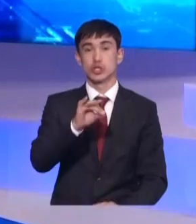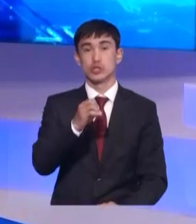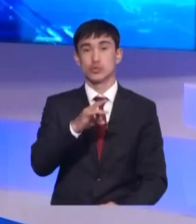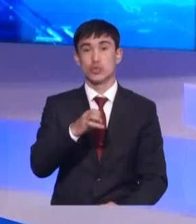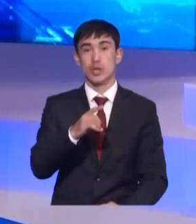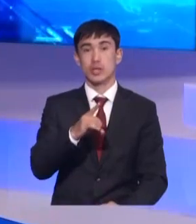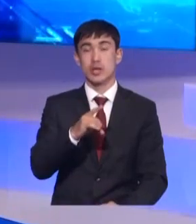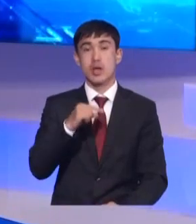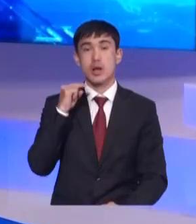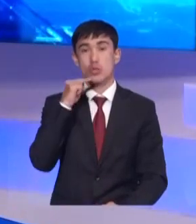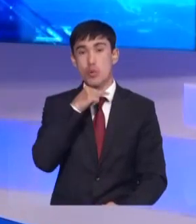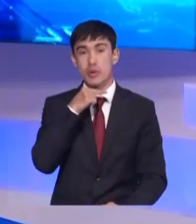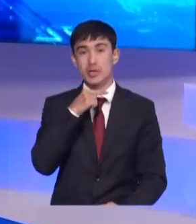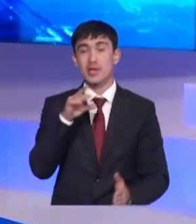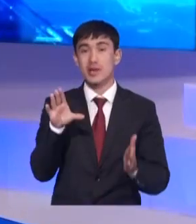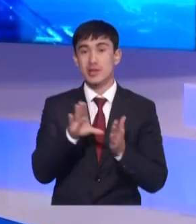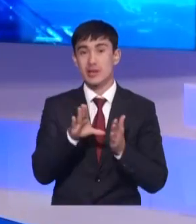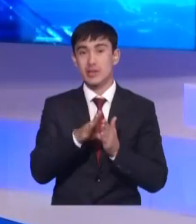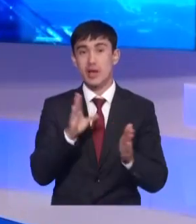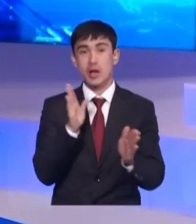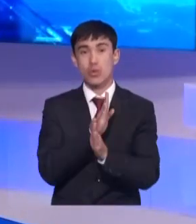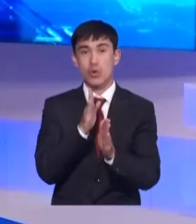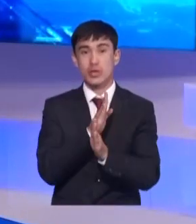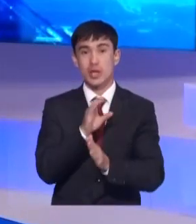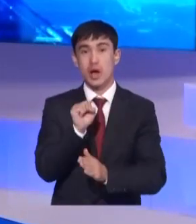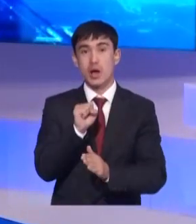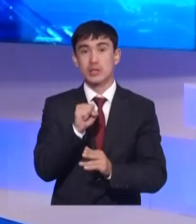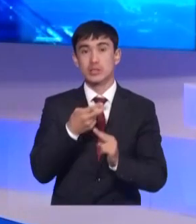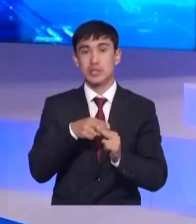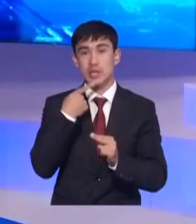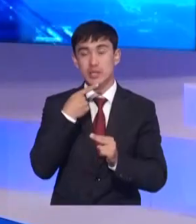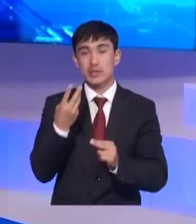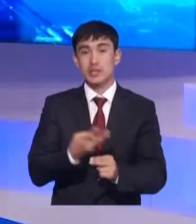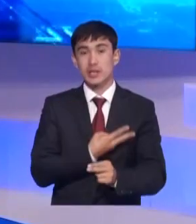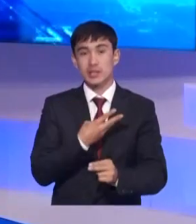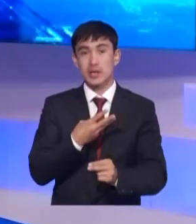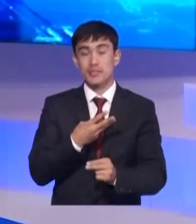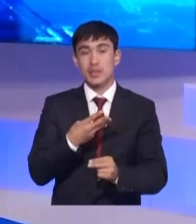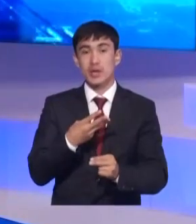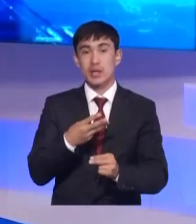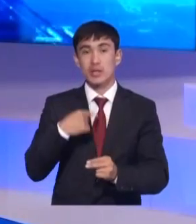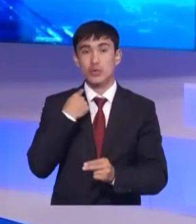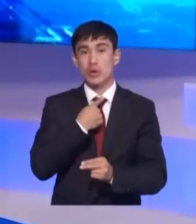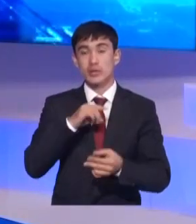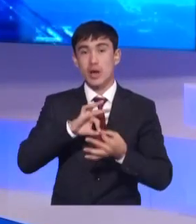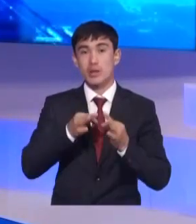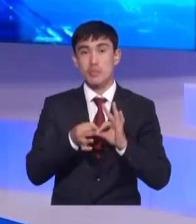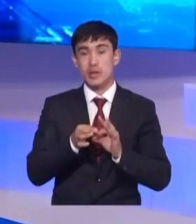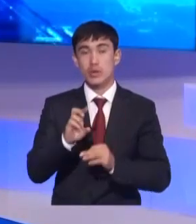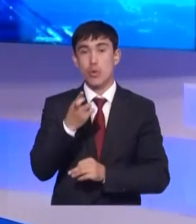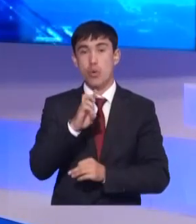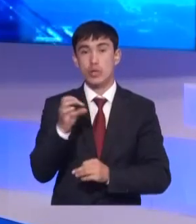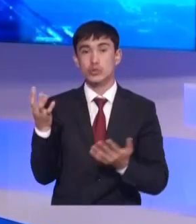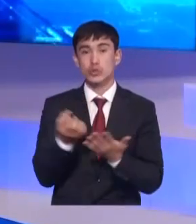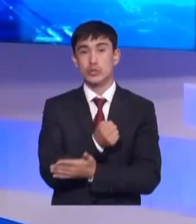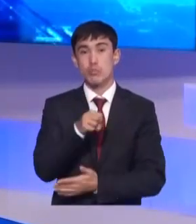Жетісулық балуандар экономикада, энергетикада, экологияда ақсамасын деген тілекте. Талдықорғанда Атланта олимпиадасының қола